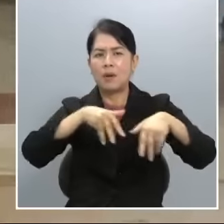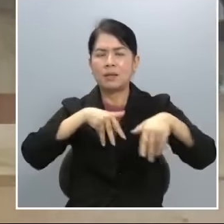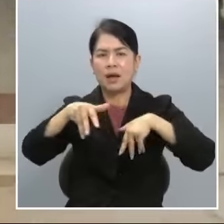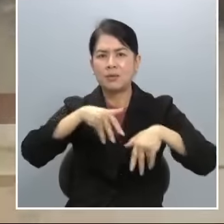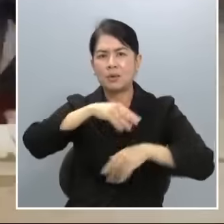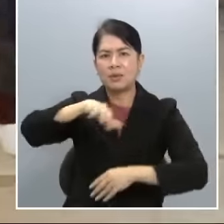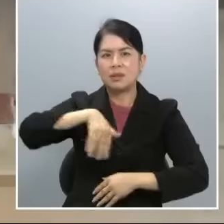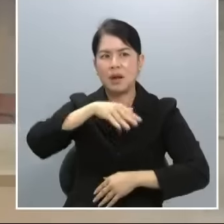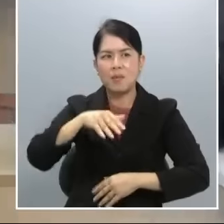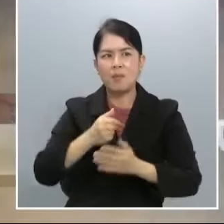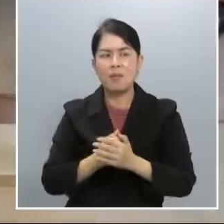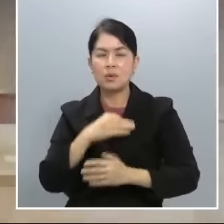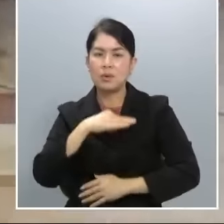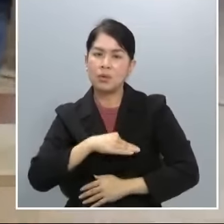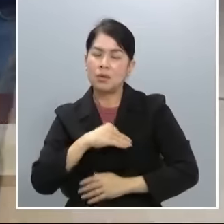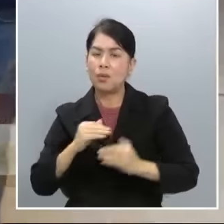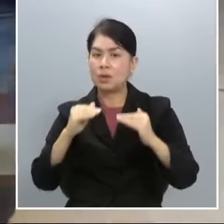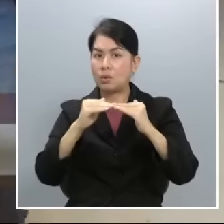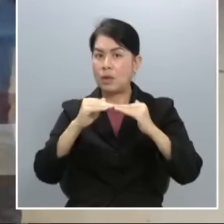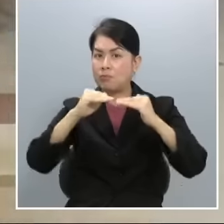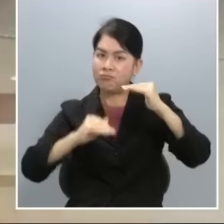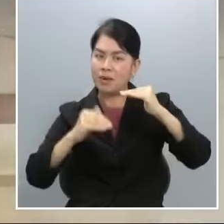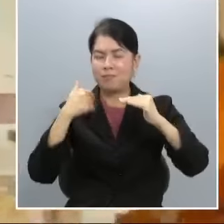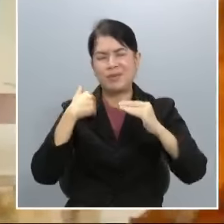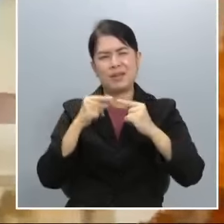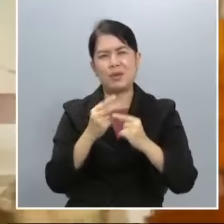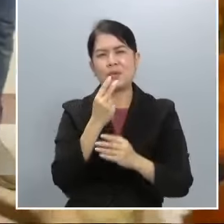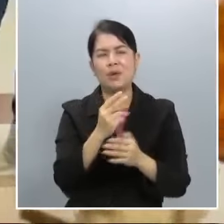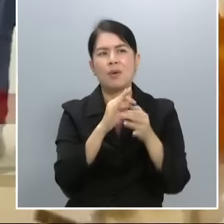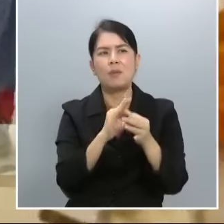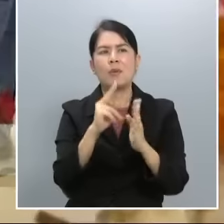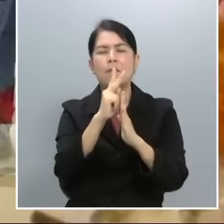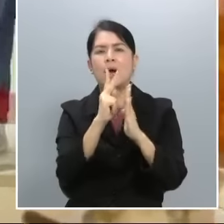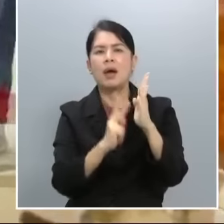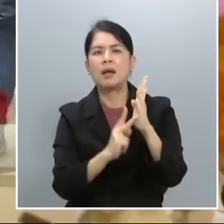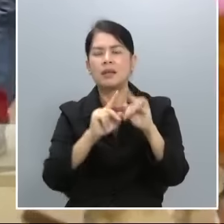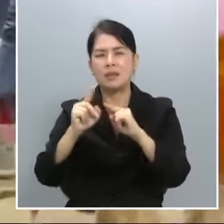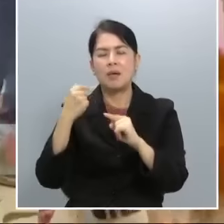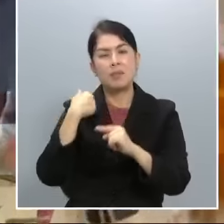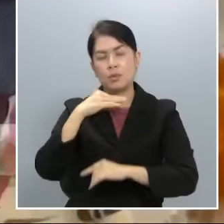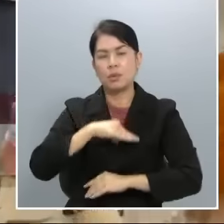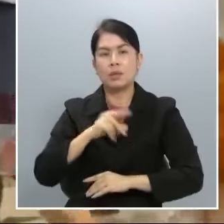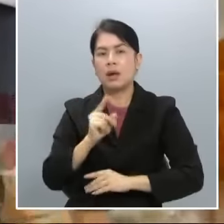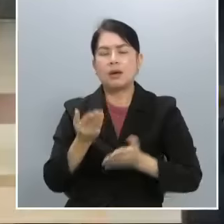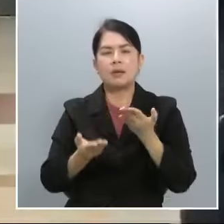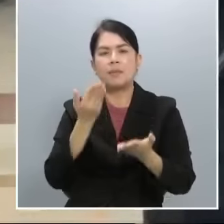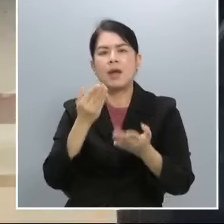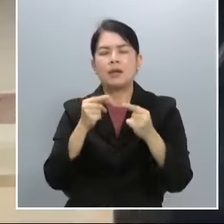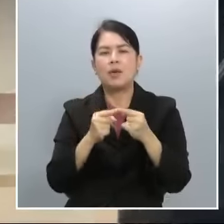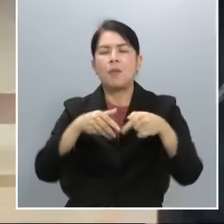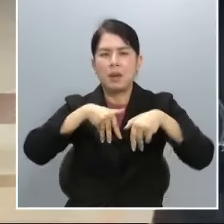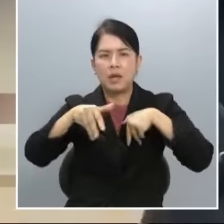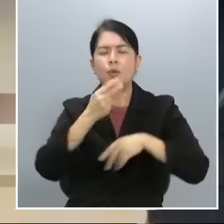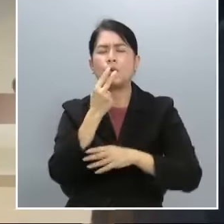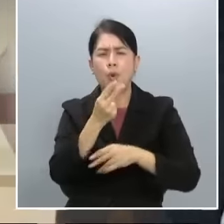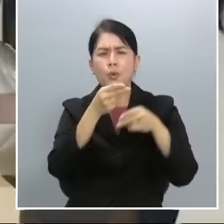ความเท่าเทียมหรือความเหลื่อมล้ำในการบังคับใช้กระบวนการยุติธรรมยังไงบ้างก็ขอให้ประชาชนเป็นคนตัดสิน ขณะที่คุ